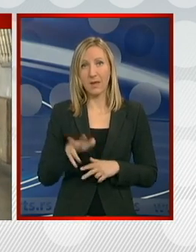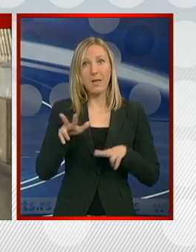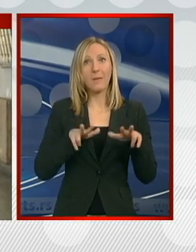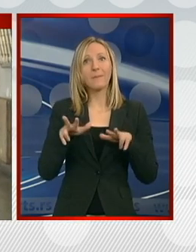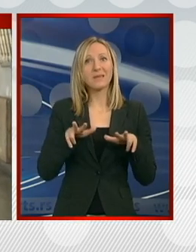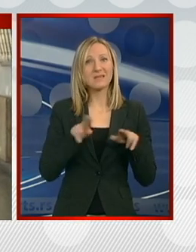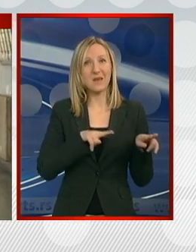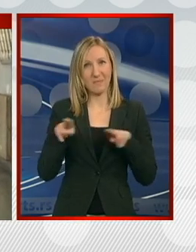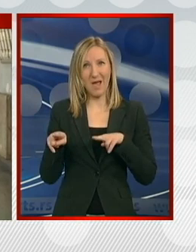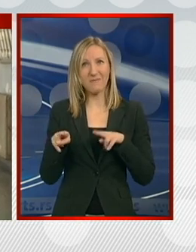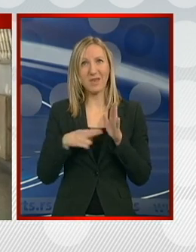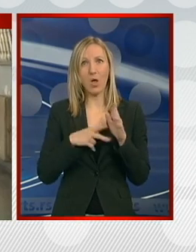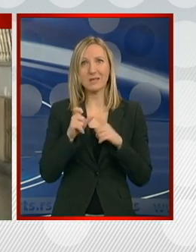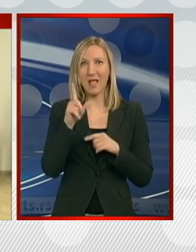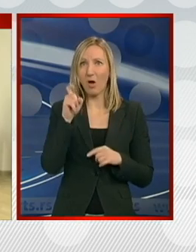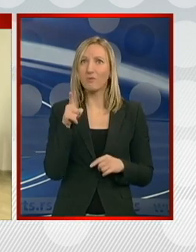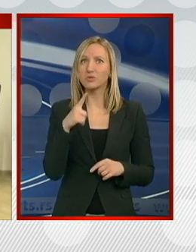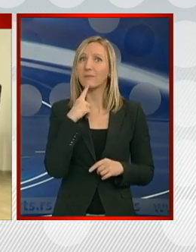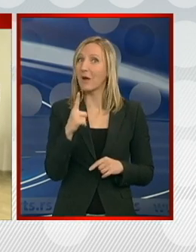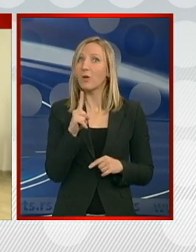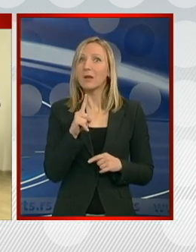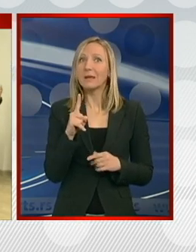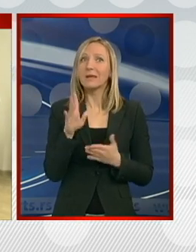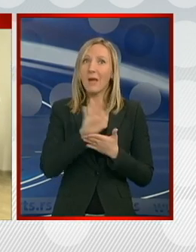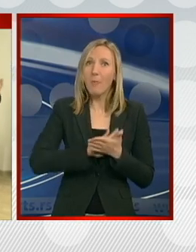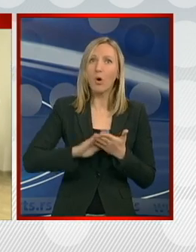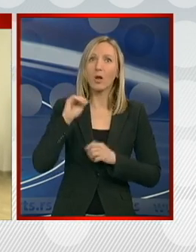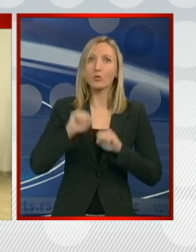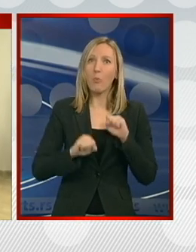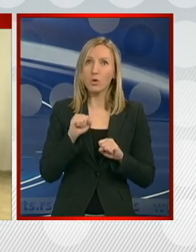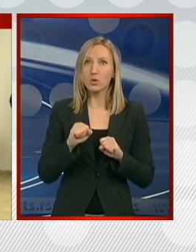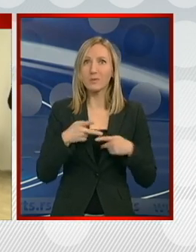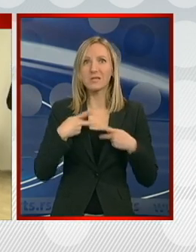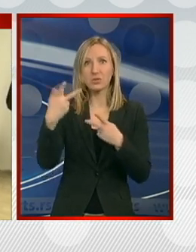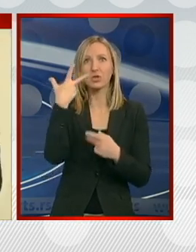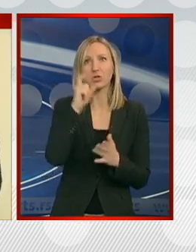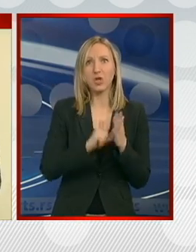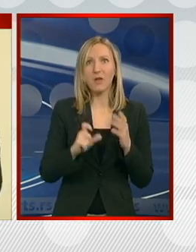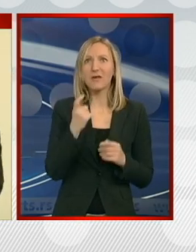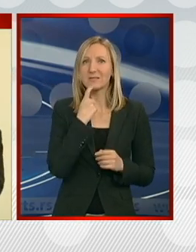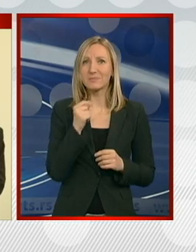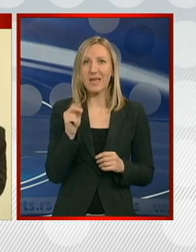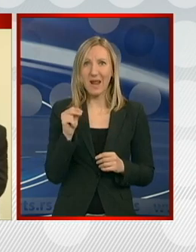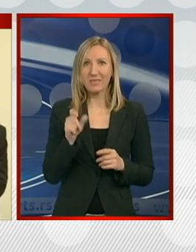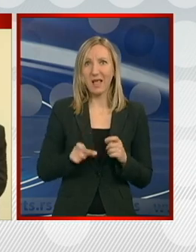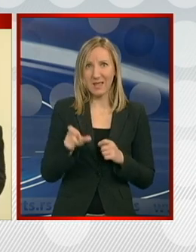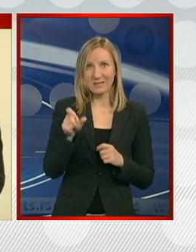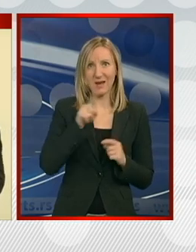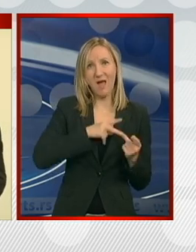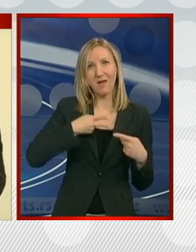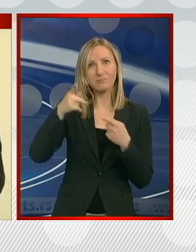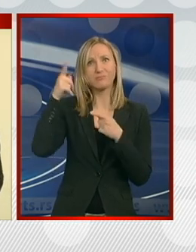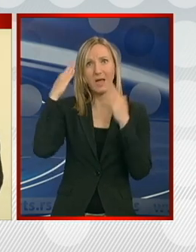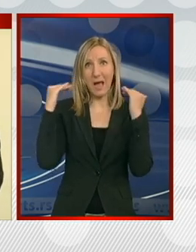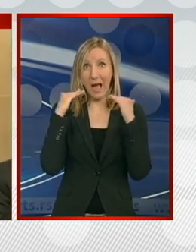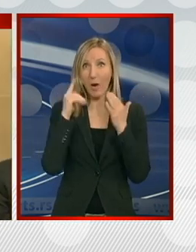Ministar pravde Nikola Selaković je rekao da nije pokrenut postupak za izručenje troje članova Srpske radikalne stranke Hagu, već da je